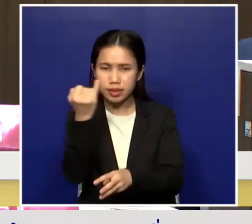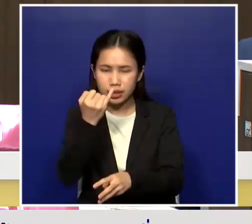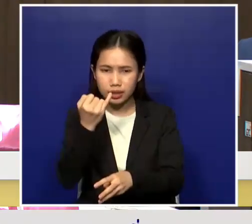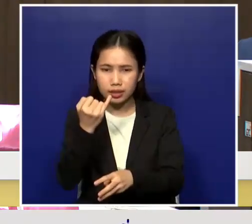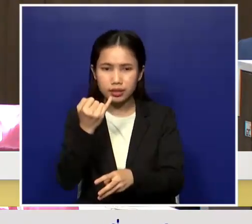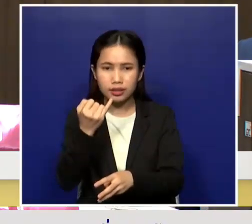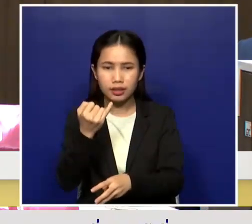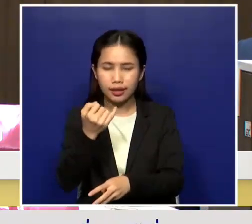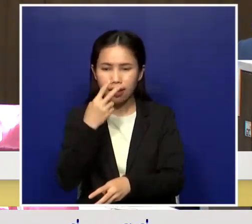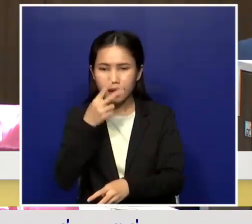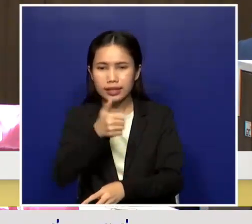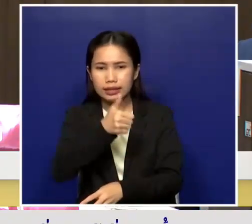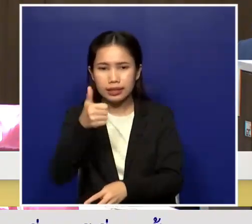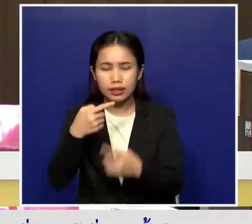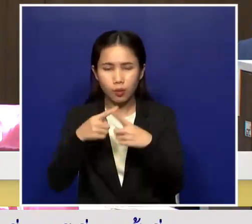และ